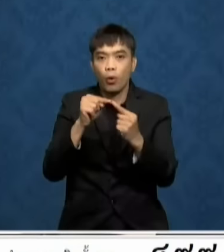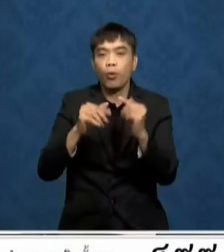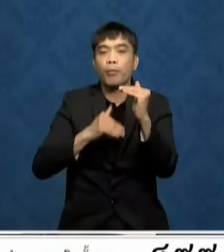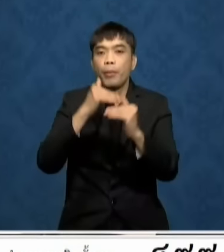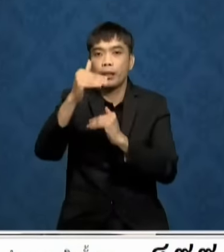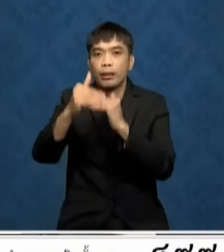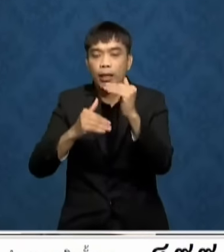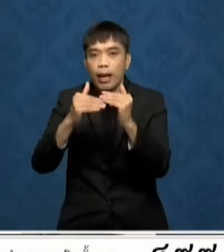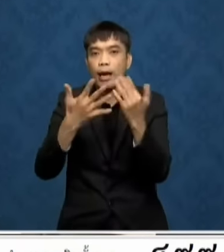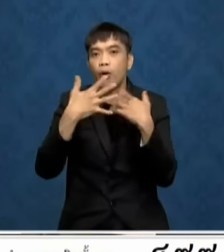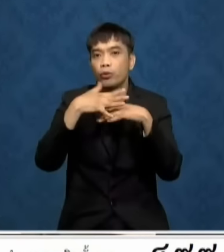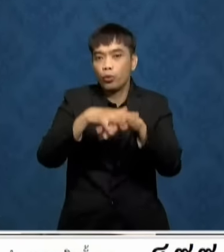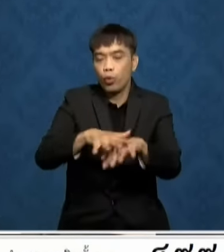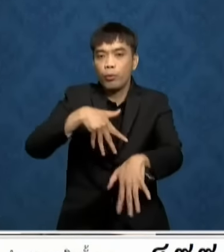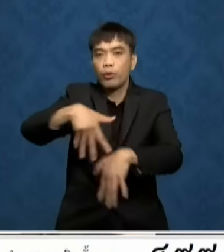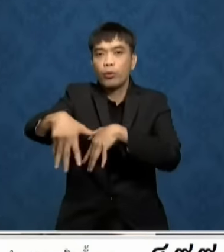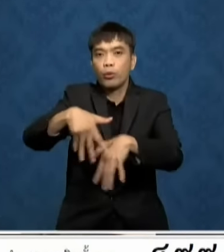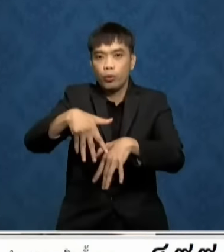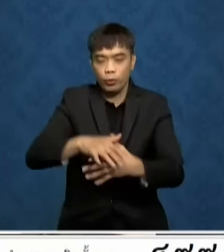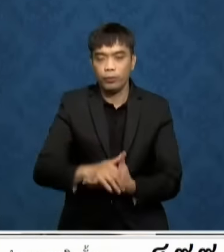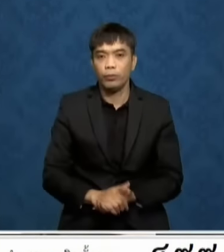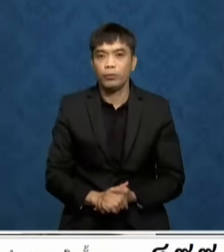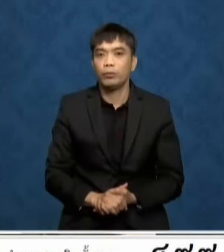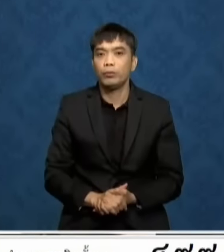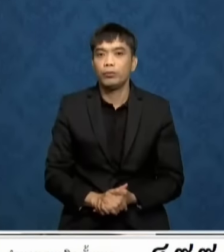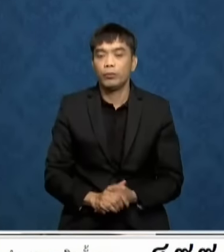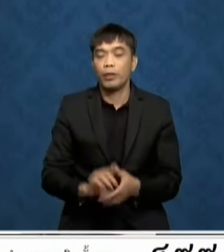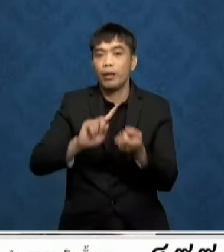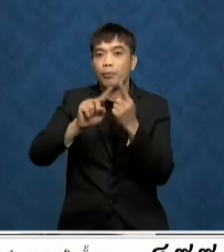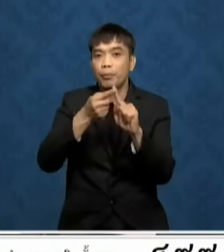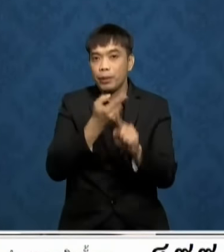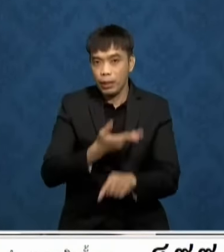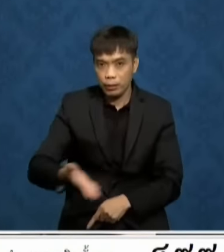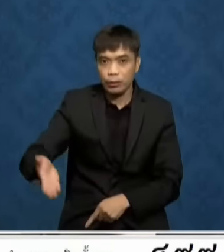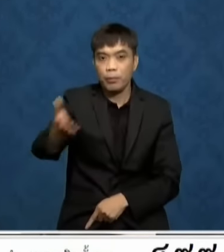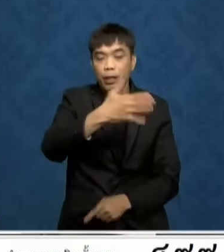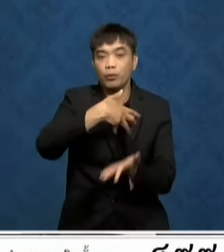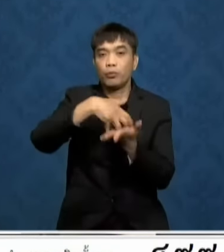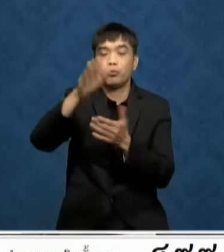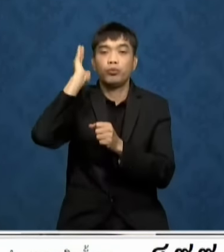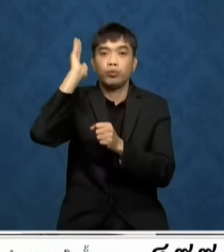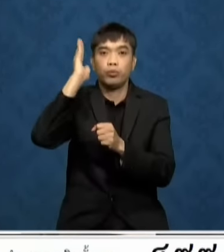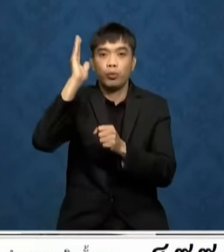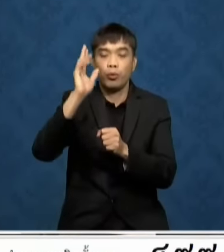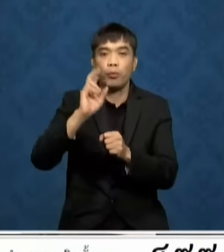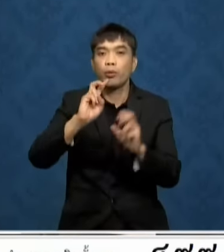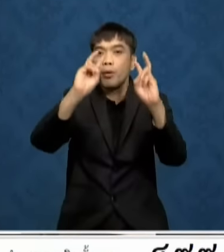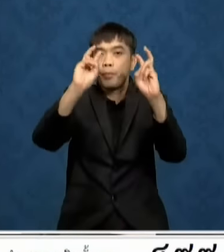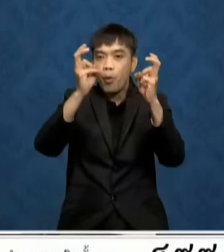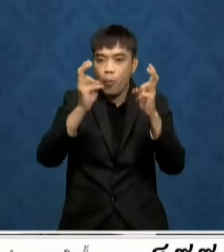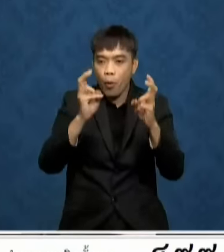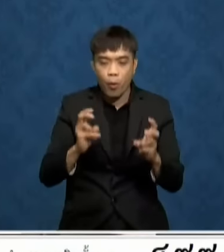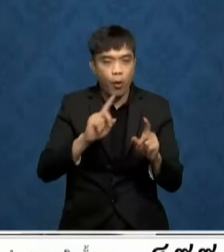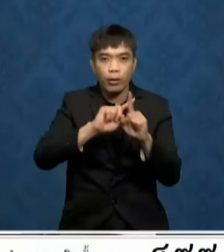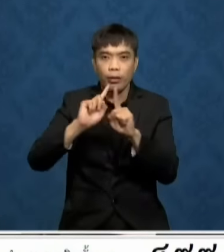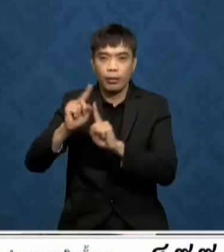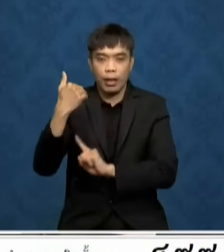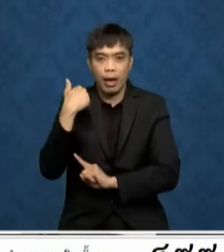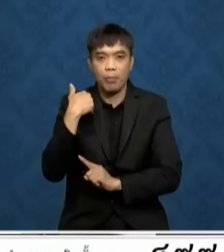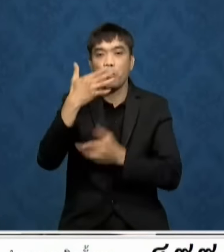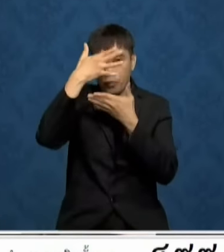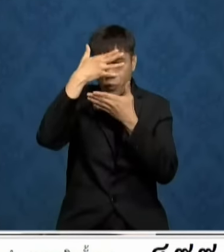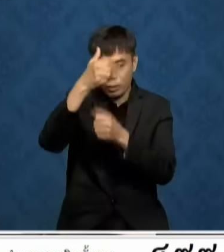มีส่วนร่วมของประชาชนท่านประธานคะเพื่อนสมาชิกหลายท่านได้ร่วมอภิปรายไว้ในหลายประเด็นอย่างน่าสนใจในวันนี้ดิฉันจะขอโ